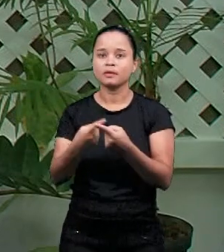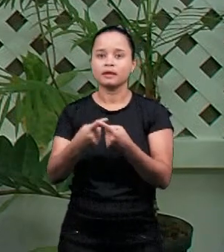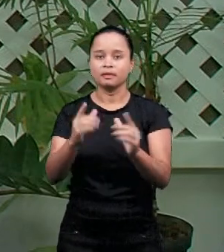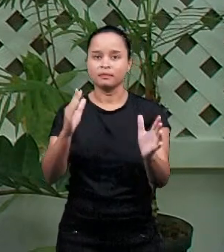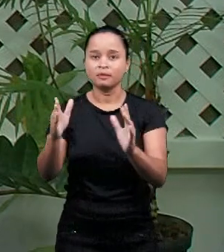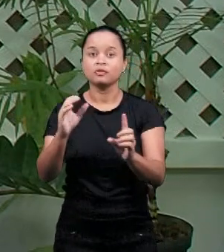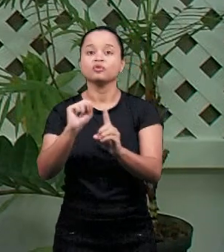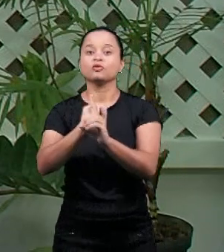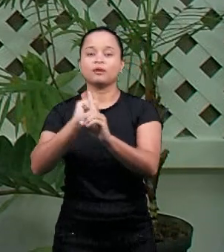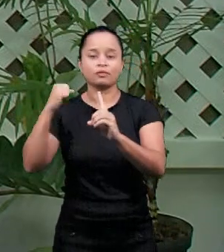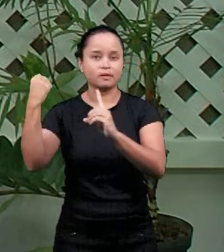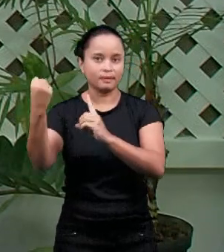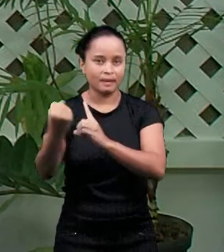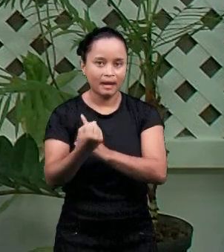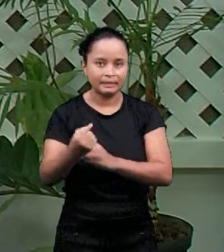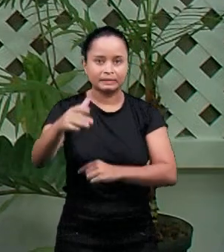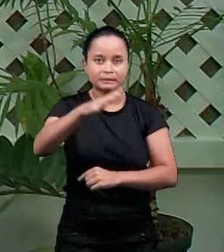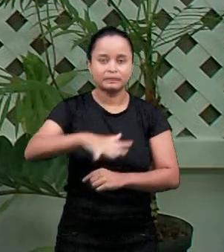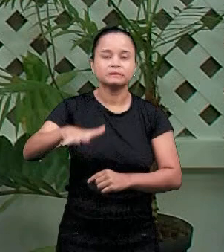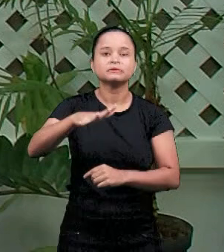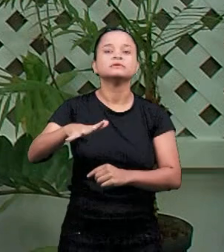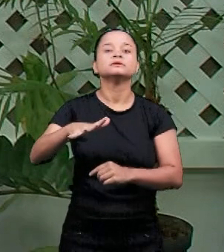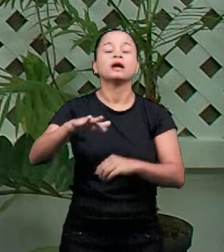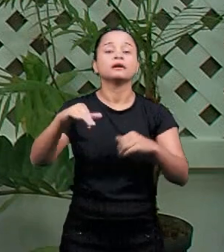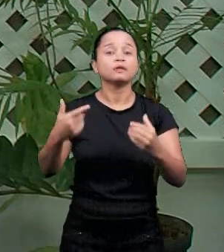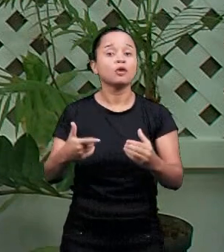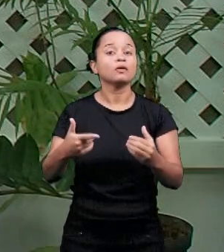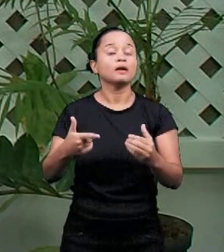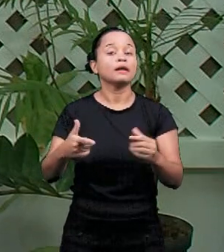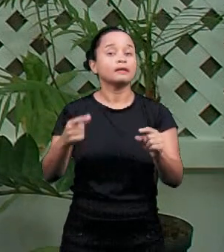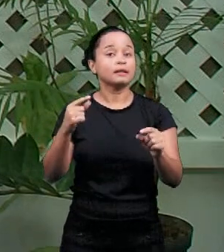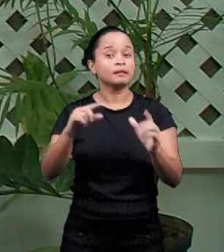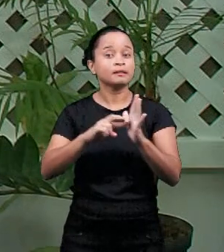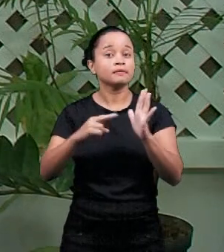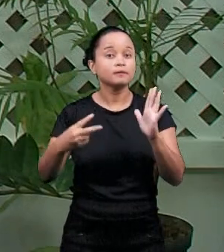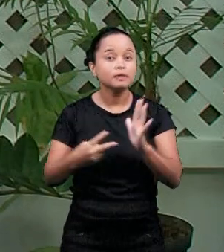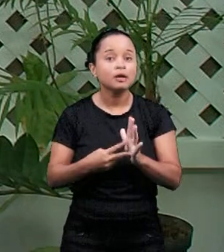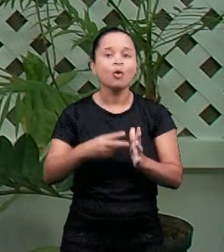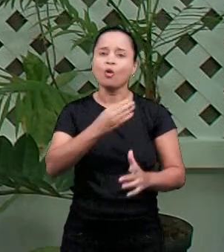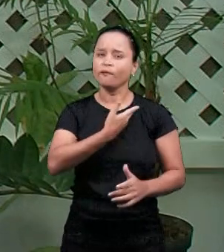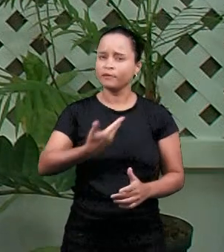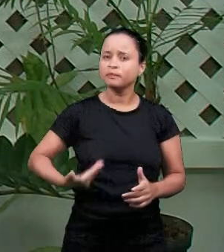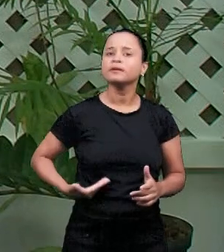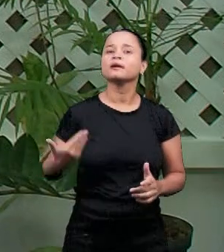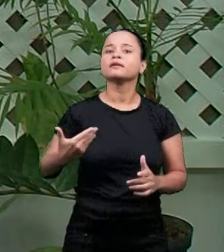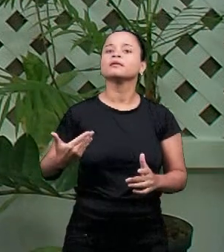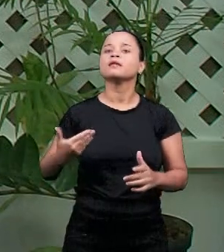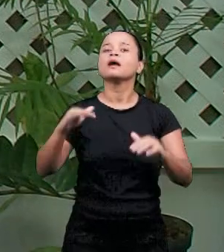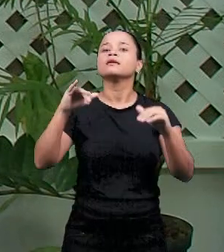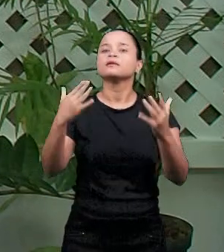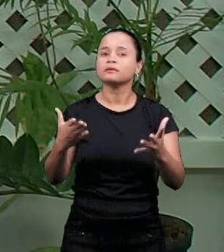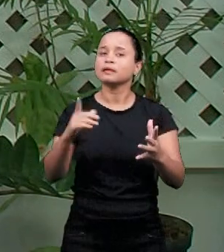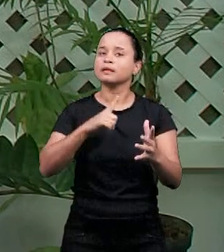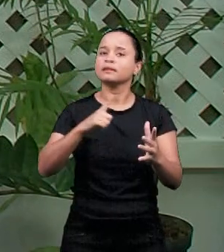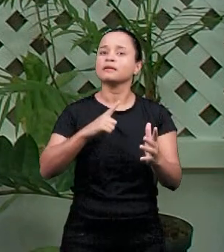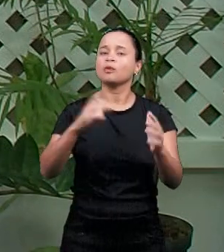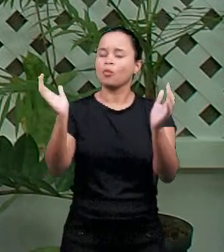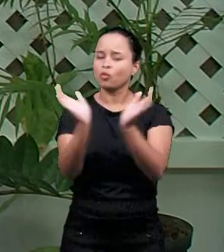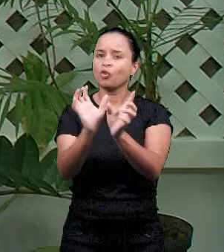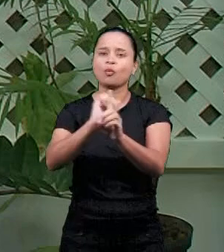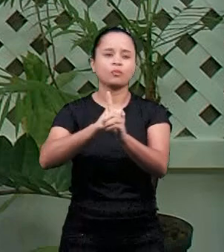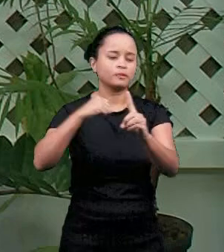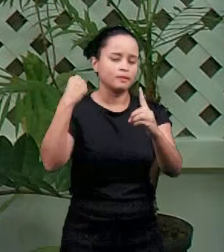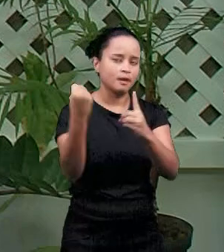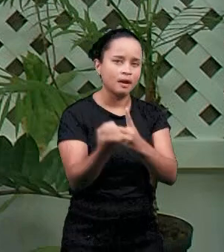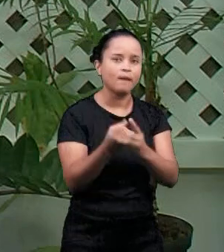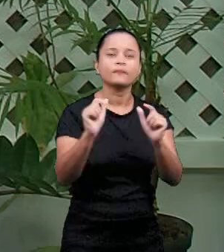fait, même le communisme, il est né pour faire ça. Et il a existé le socialisme exactement pour faire ça. Il fait avec